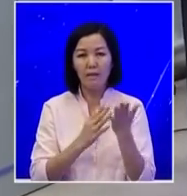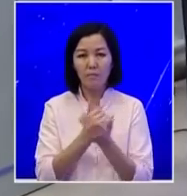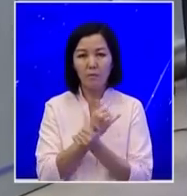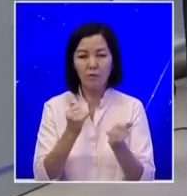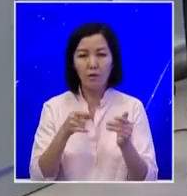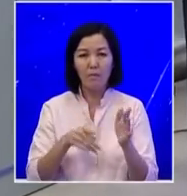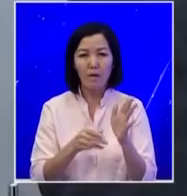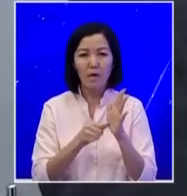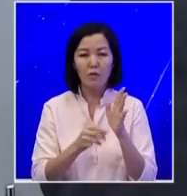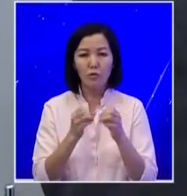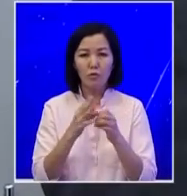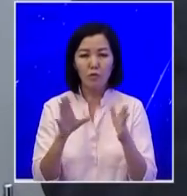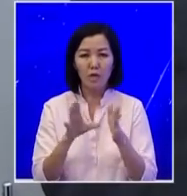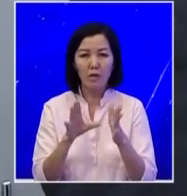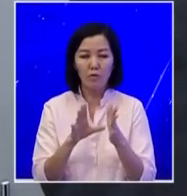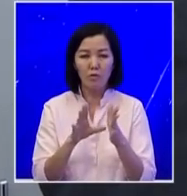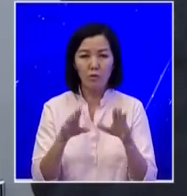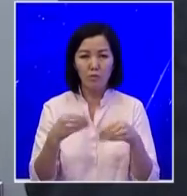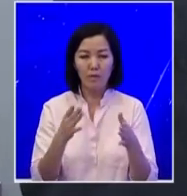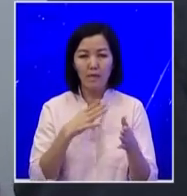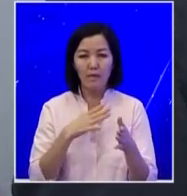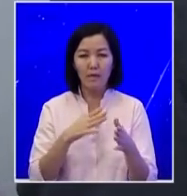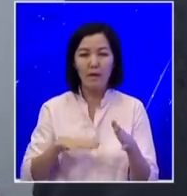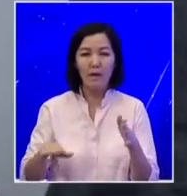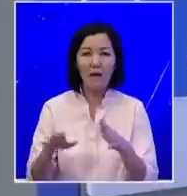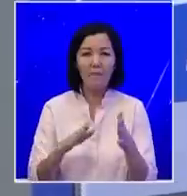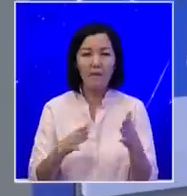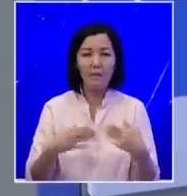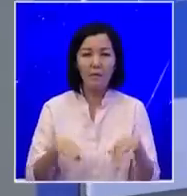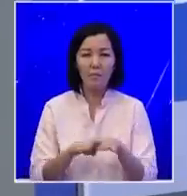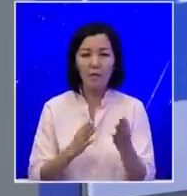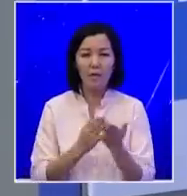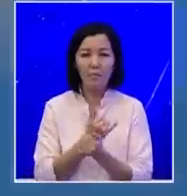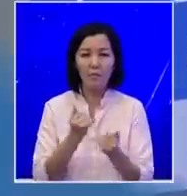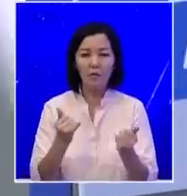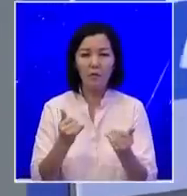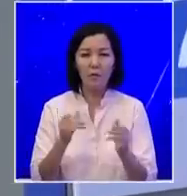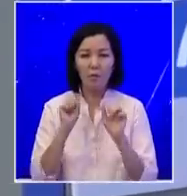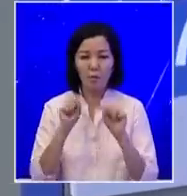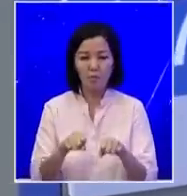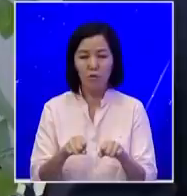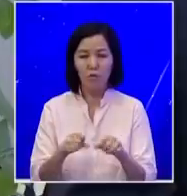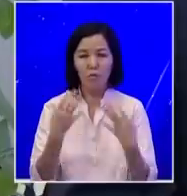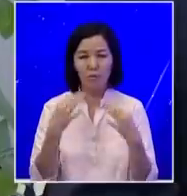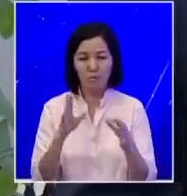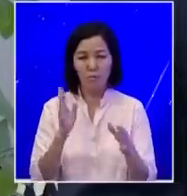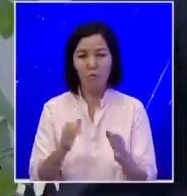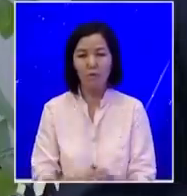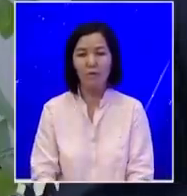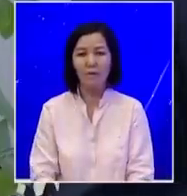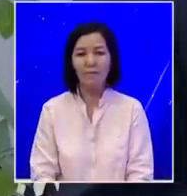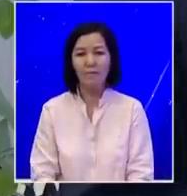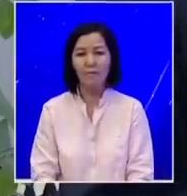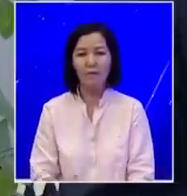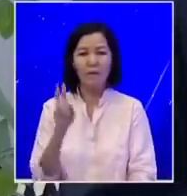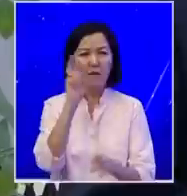оның 1613-і электронды түрде. Енді аймақтағыларға мұндай қызмет түрлерін алу одан әрі қолжетімді болмақ. Жан жаққа жүгіріп